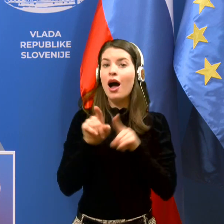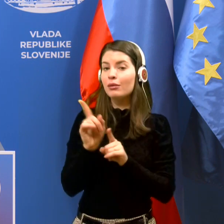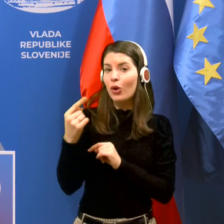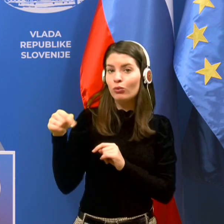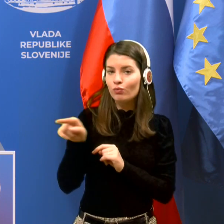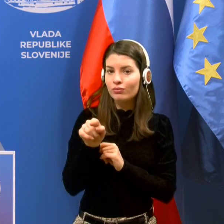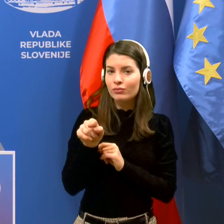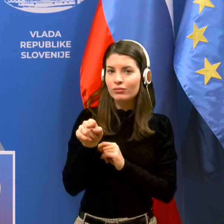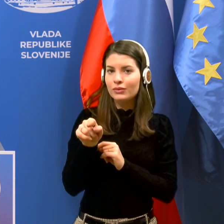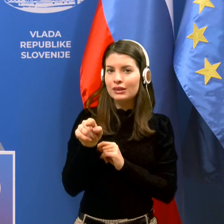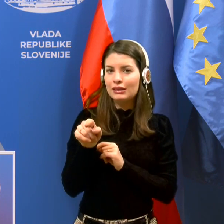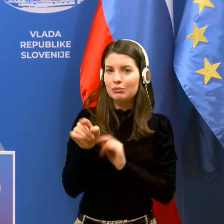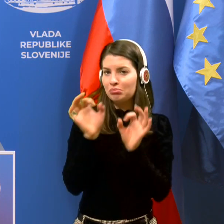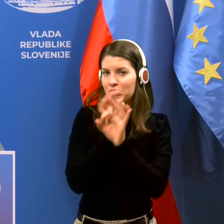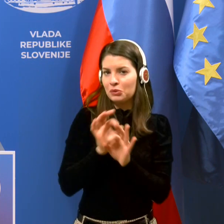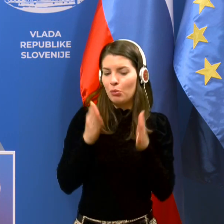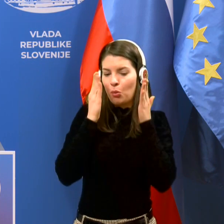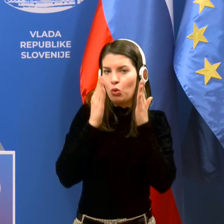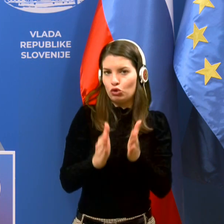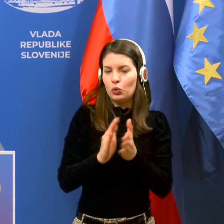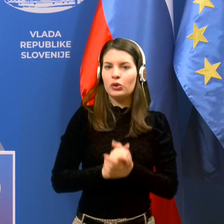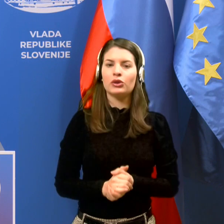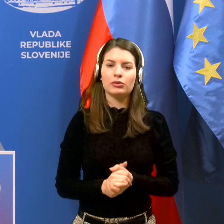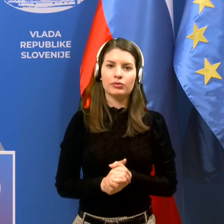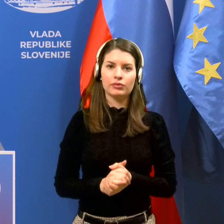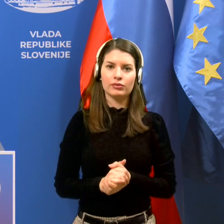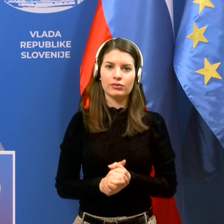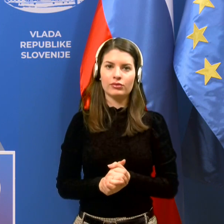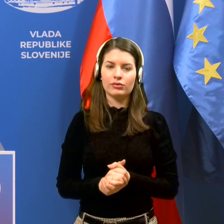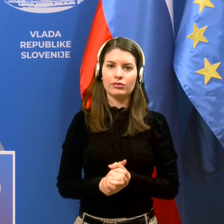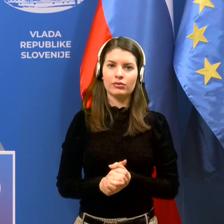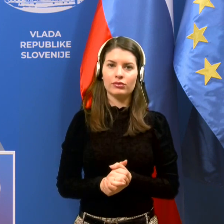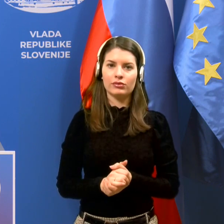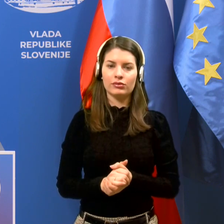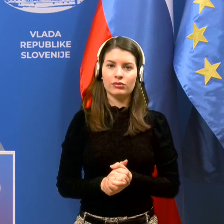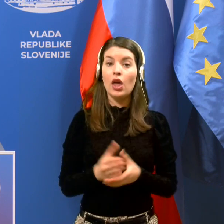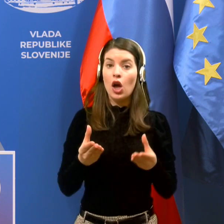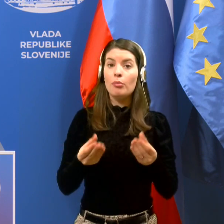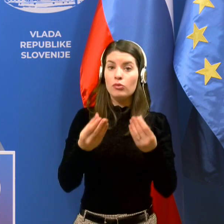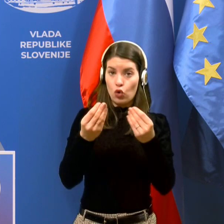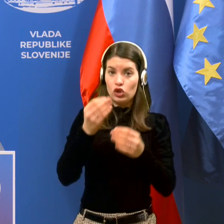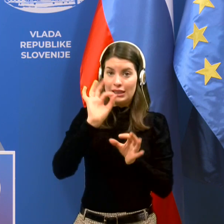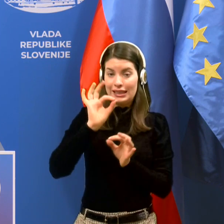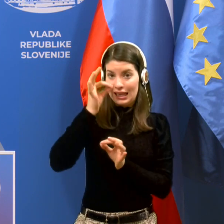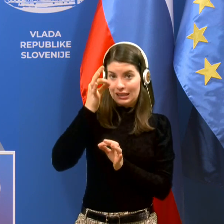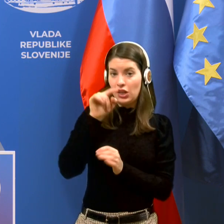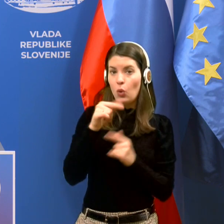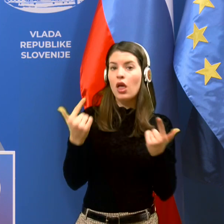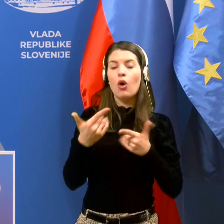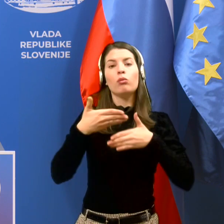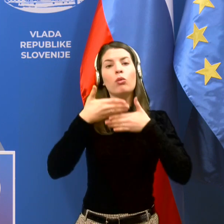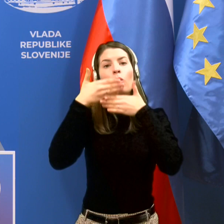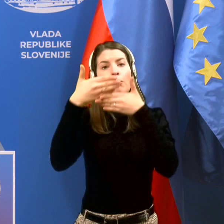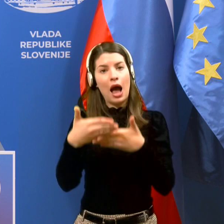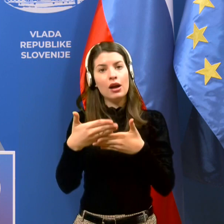ne, jim ne posvečajo pozornosti. Z množičnim testiranjem se lahko pripomore